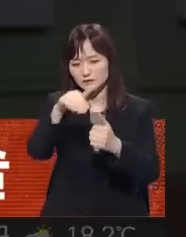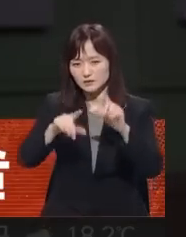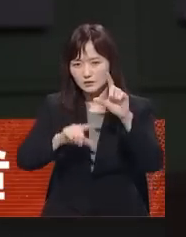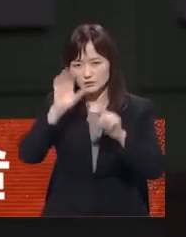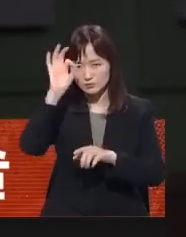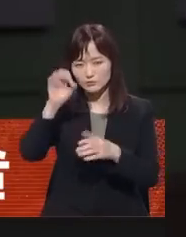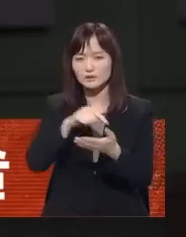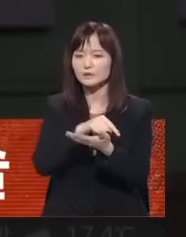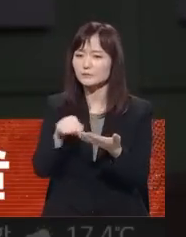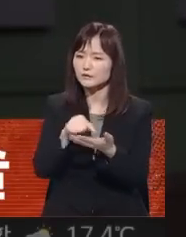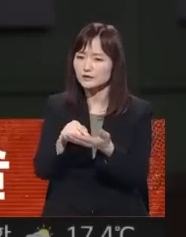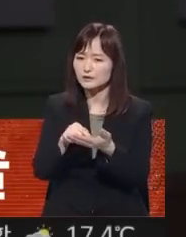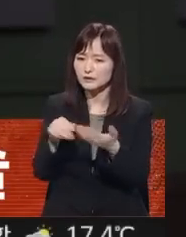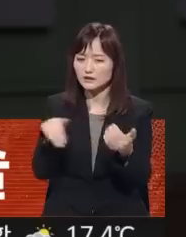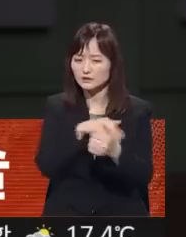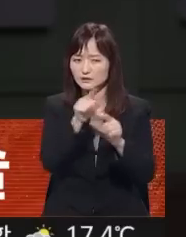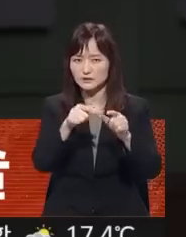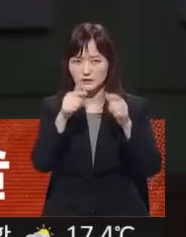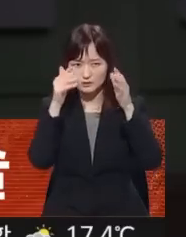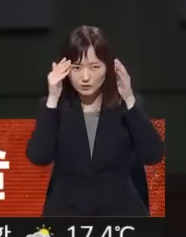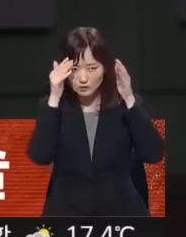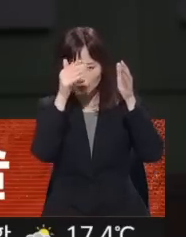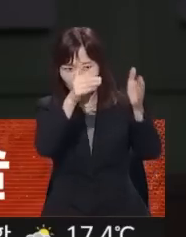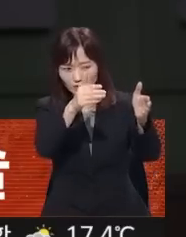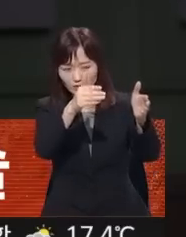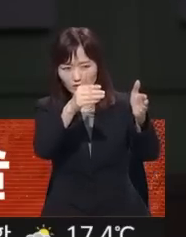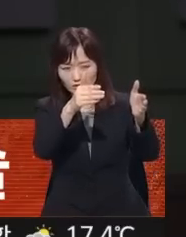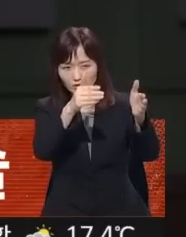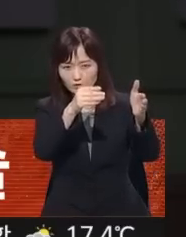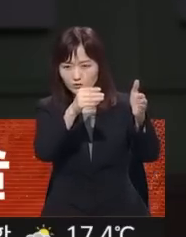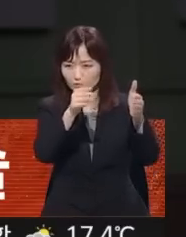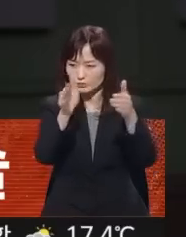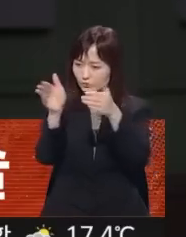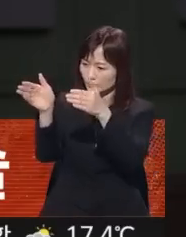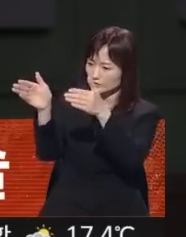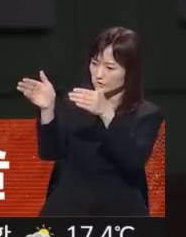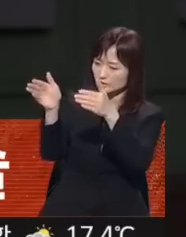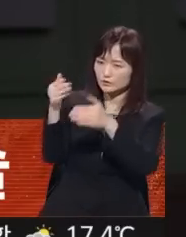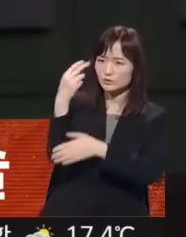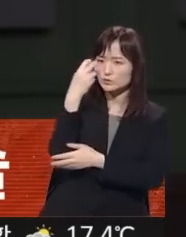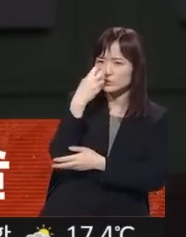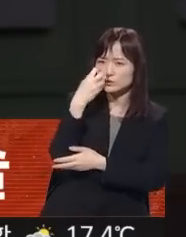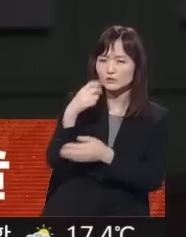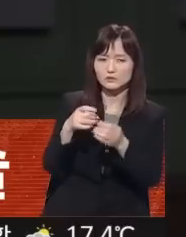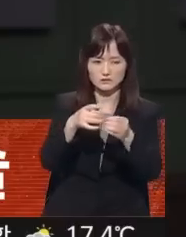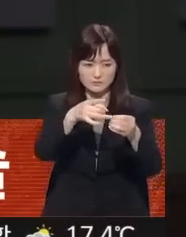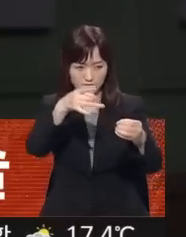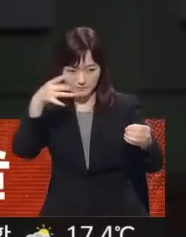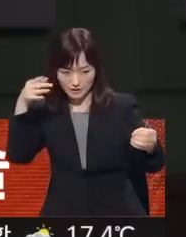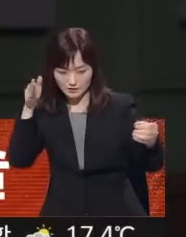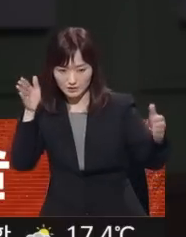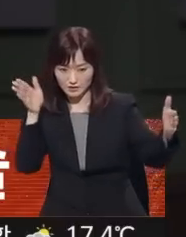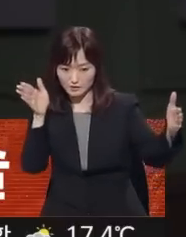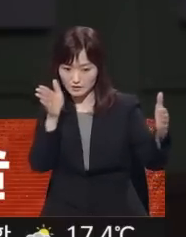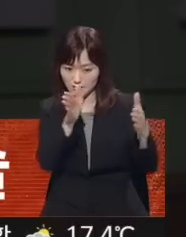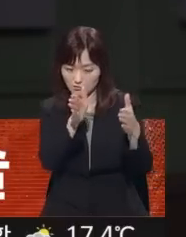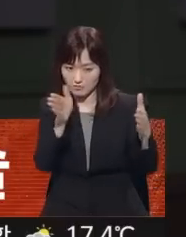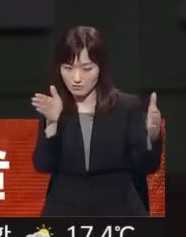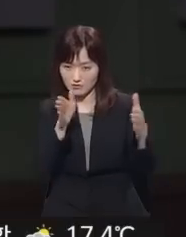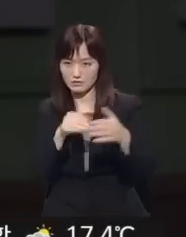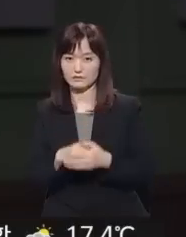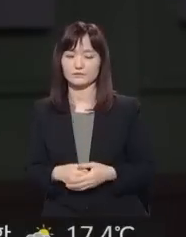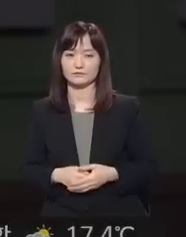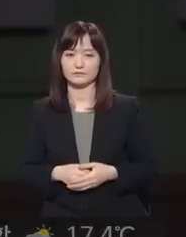그 피해 상황에 각도라든지 거리라든지 이런 것들을 역으로 추산을 해서요이 발사각이나 발사 거리로 볼 때이 피의